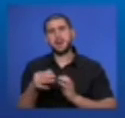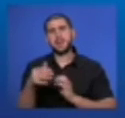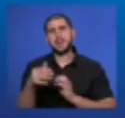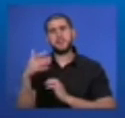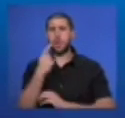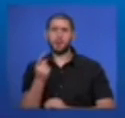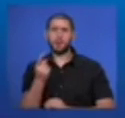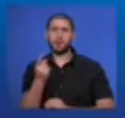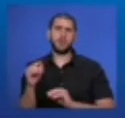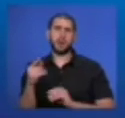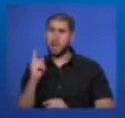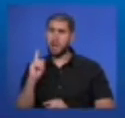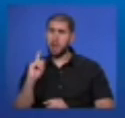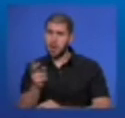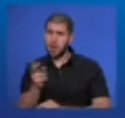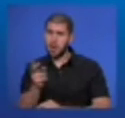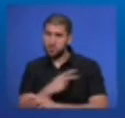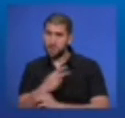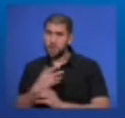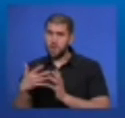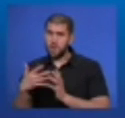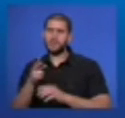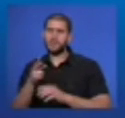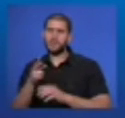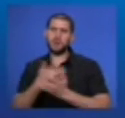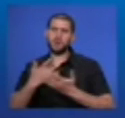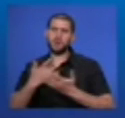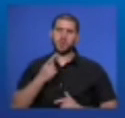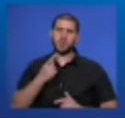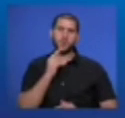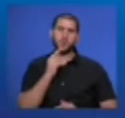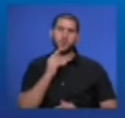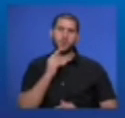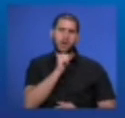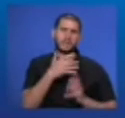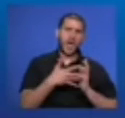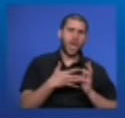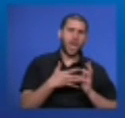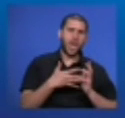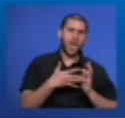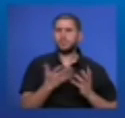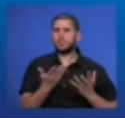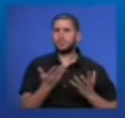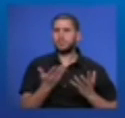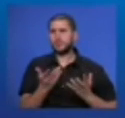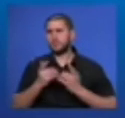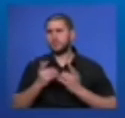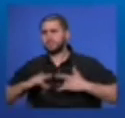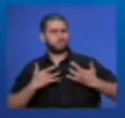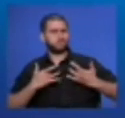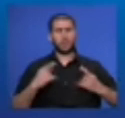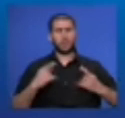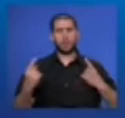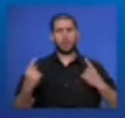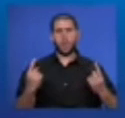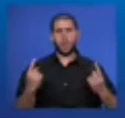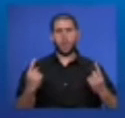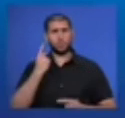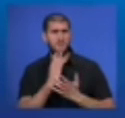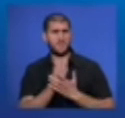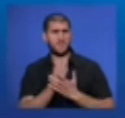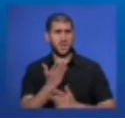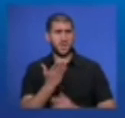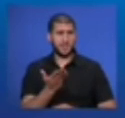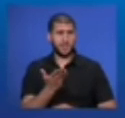למשטרה לחקור, ובמשטרה אמרו לי ש... הוא לא רצה לחקור, אז מטילים את האחריות. אגב, שמעתי